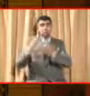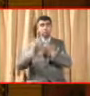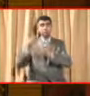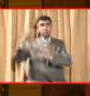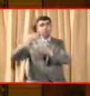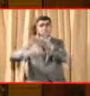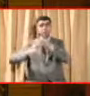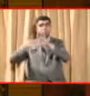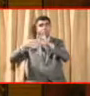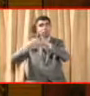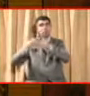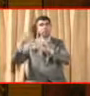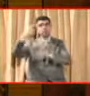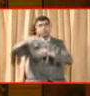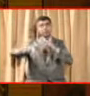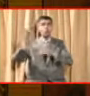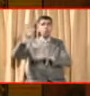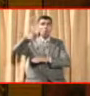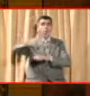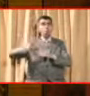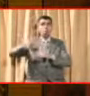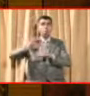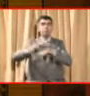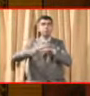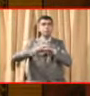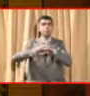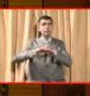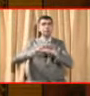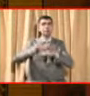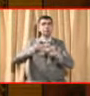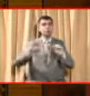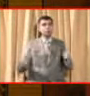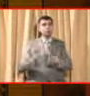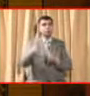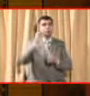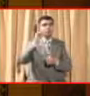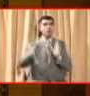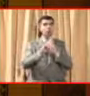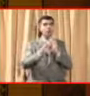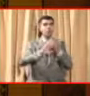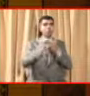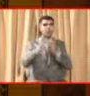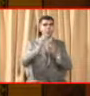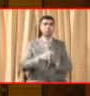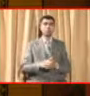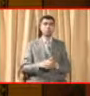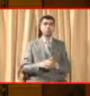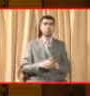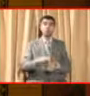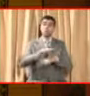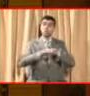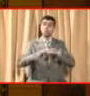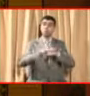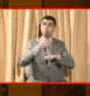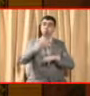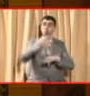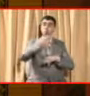قاعدة الشركاء على المستويات السياسية والاقتصادية والقانونية وغيرها. فإذا سمحتم سوف